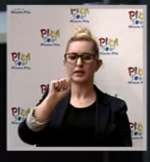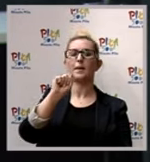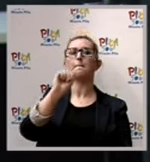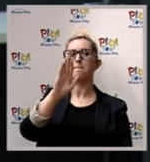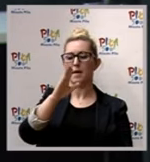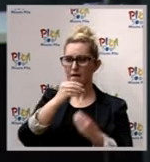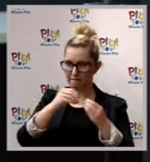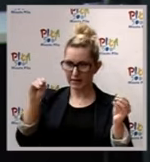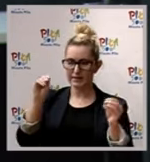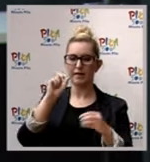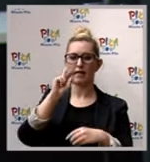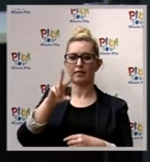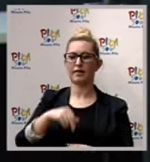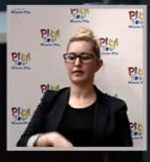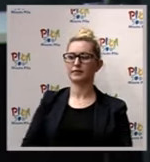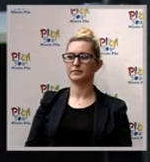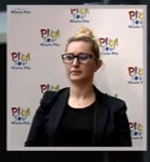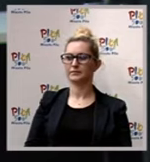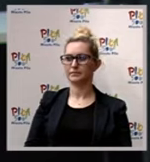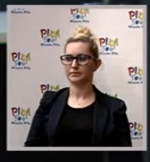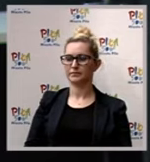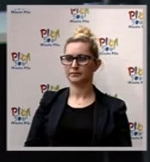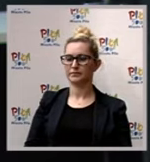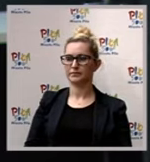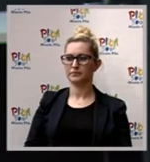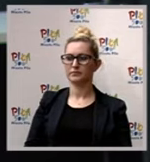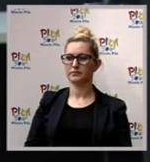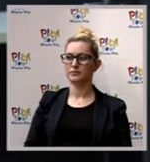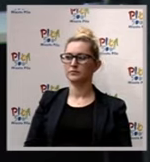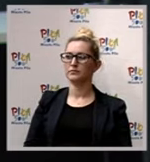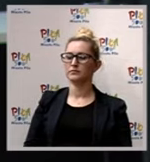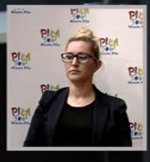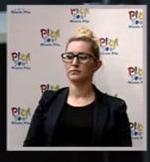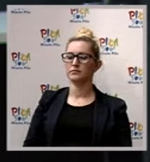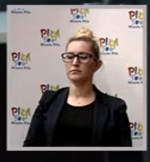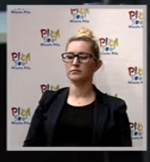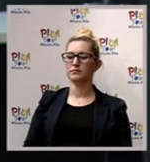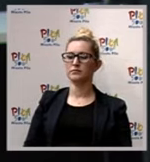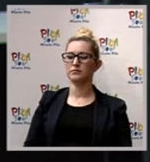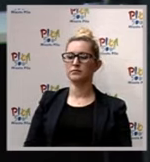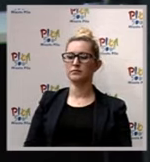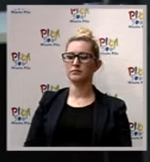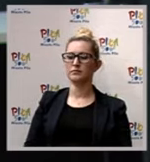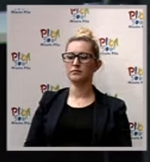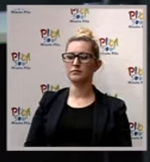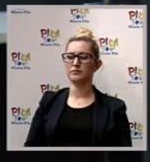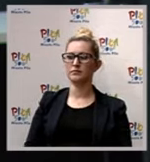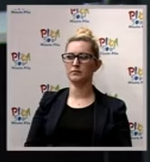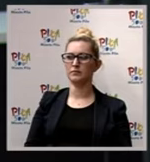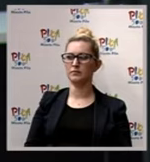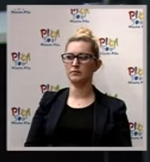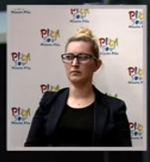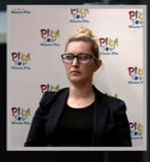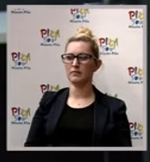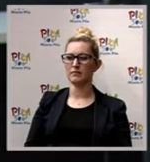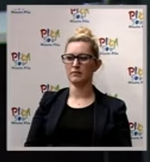za wyborem i została wybrana niż przeciw wyborowi, została wybrana na ławnika do Sądu